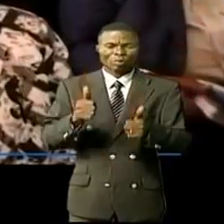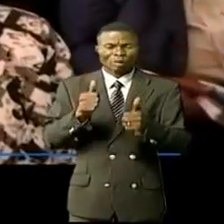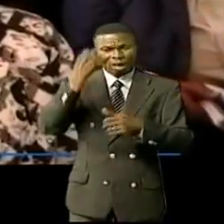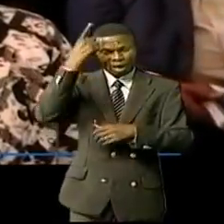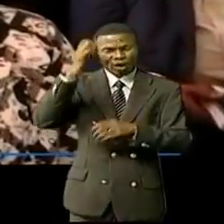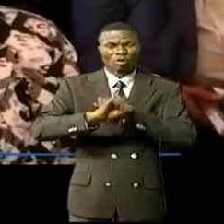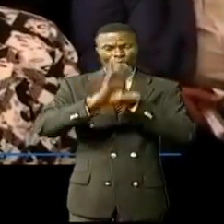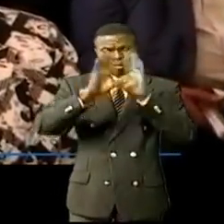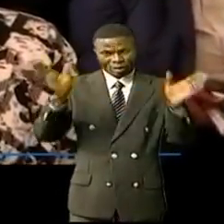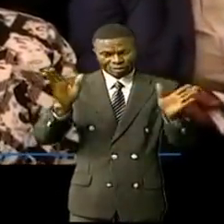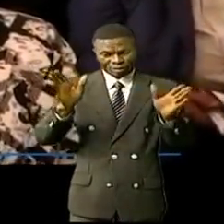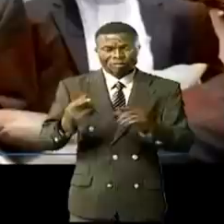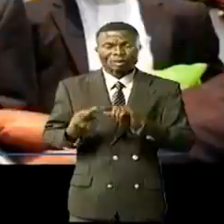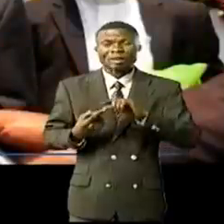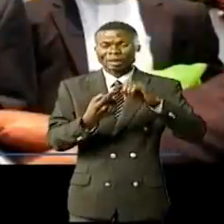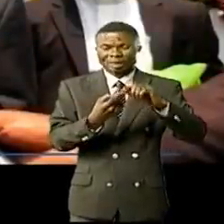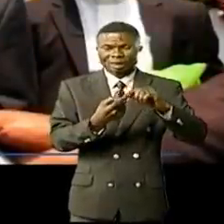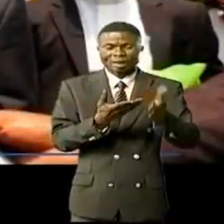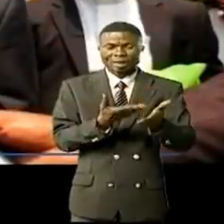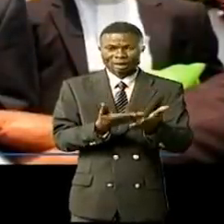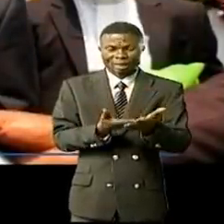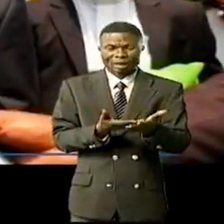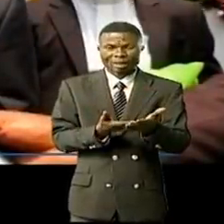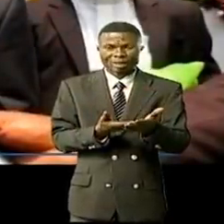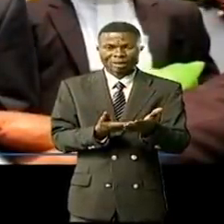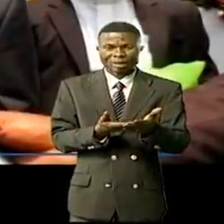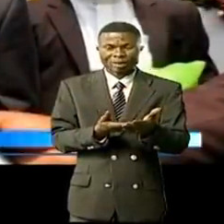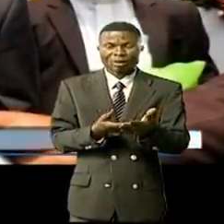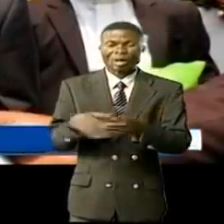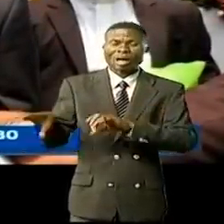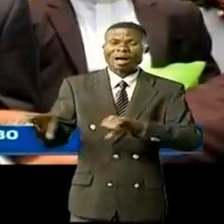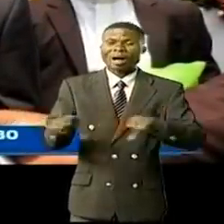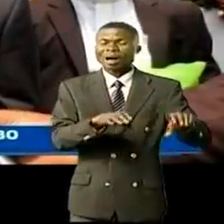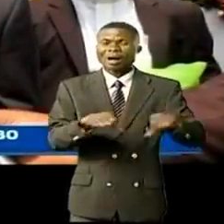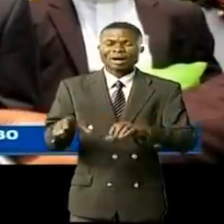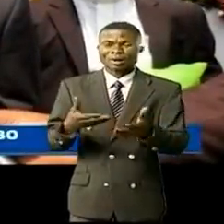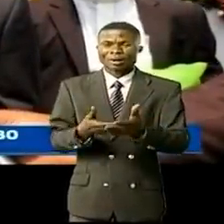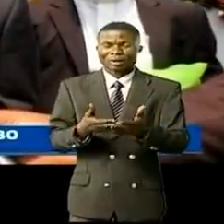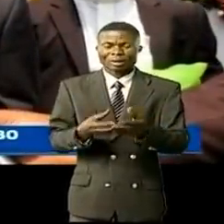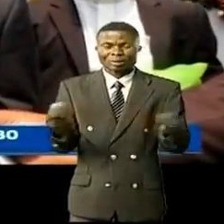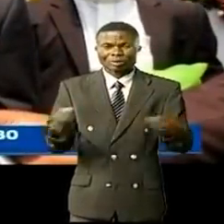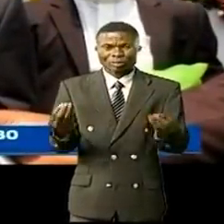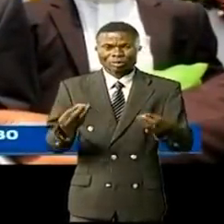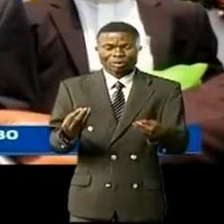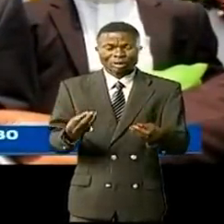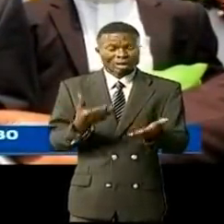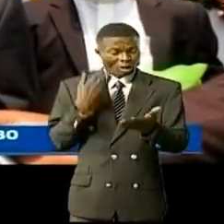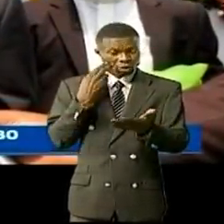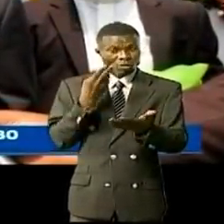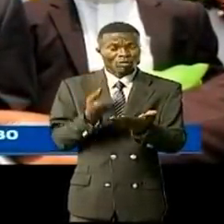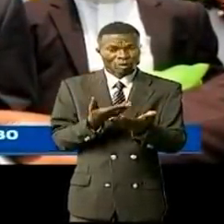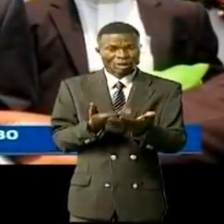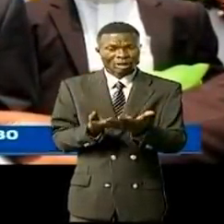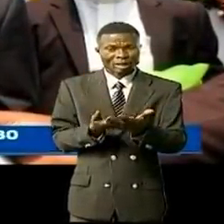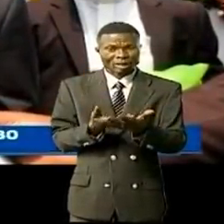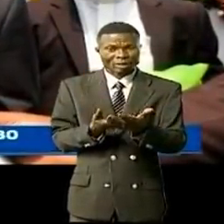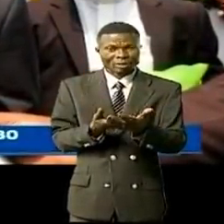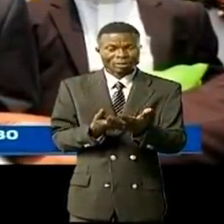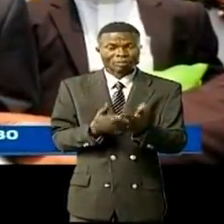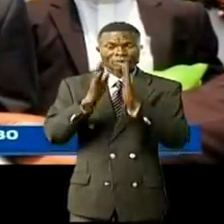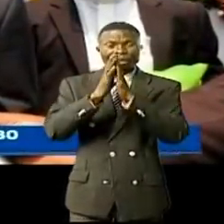Ce qui est particulier ici, c'est l'animation. Le fait que déjà, la